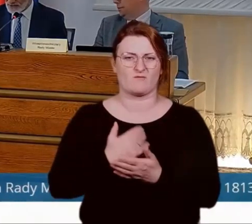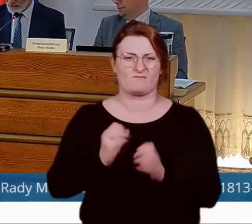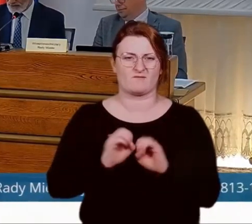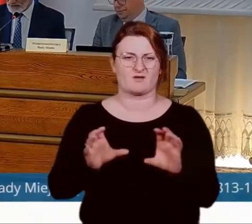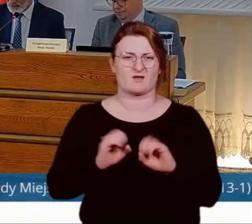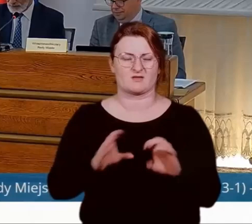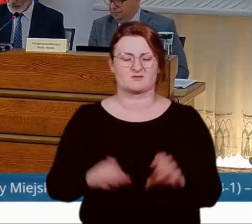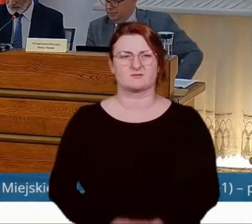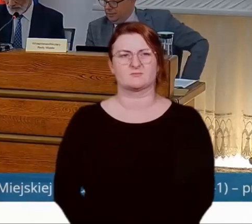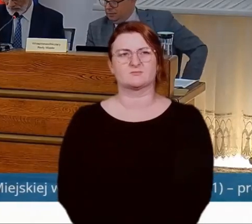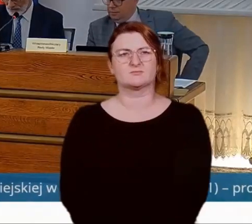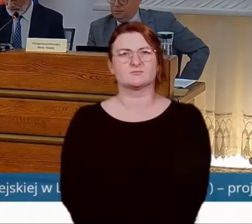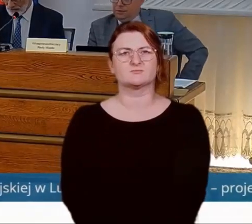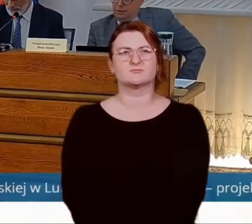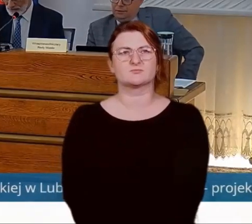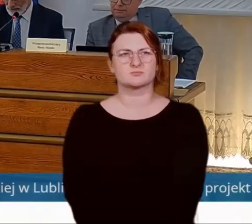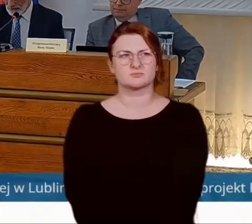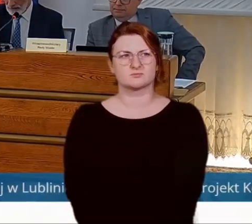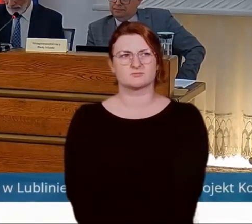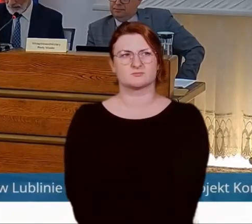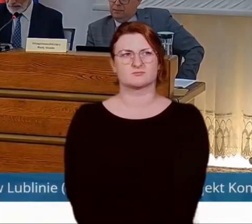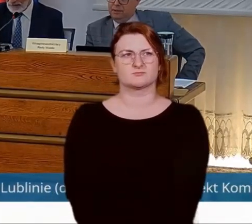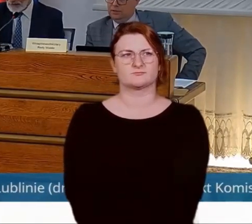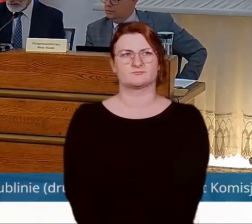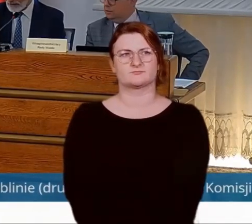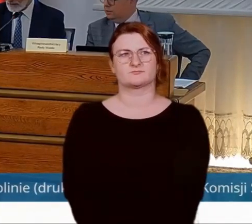to bardzo o to proszę.